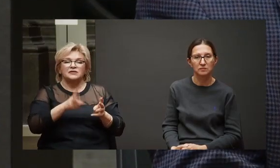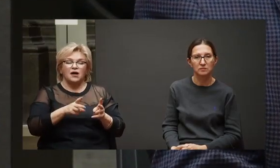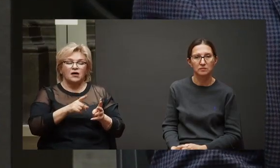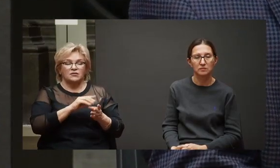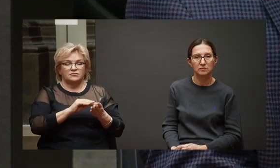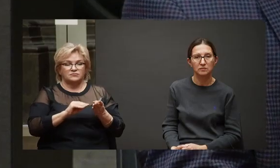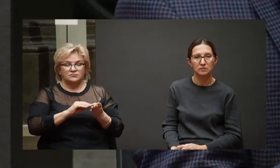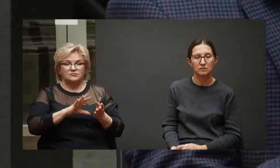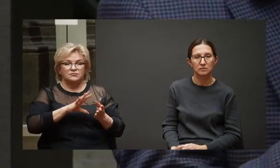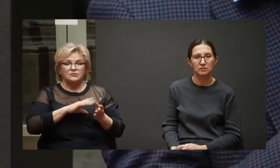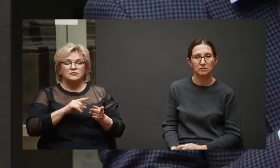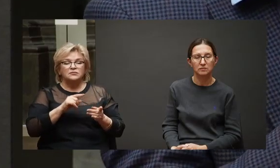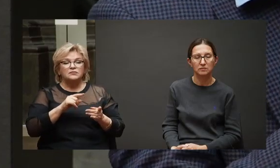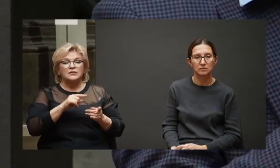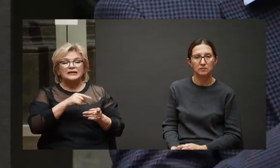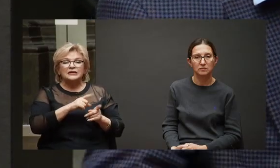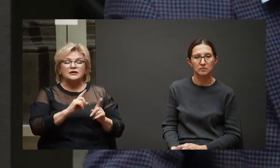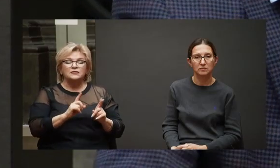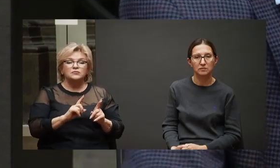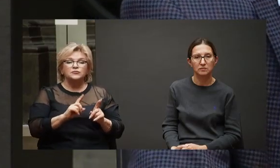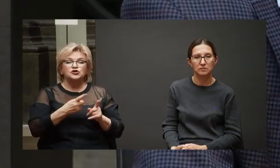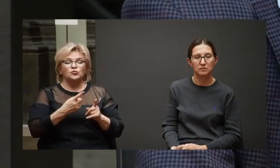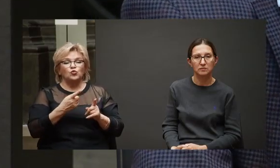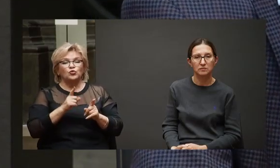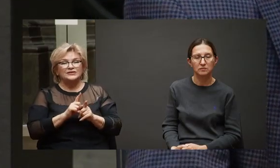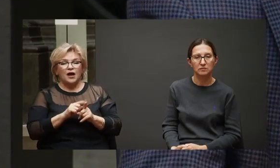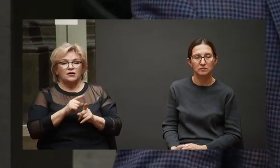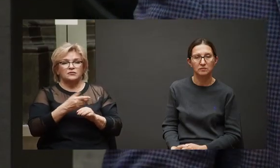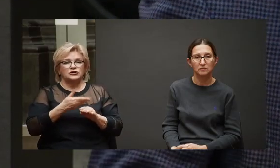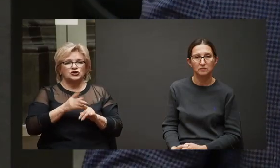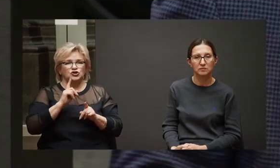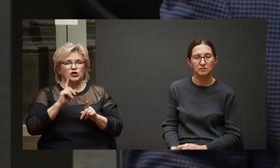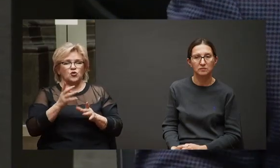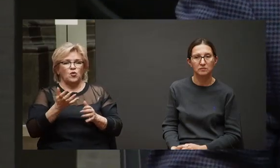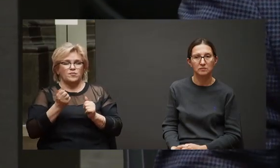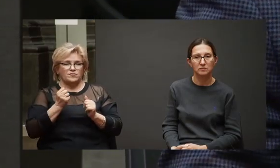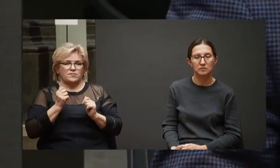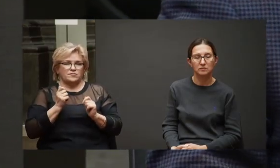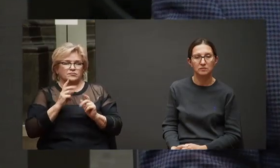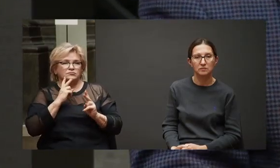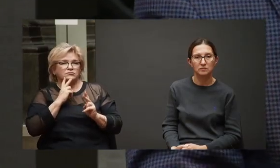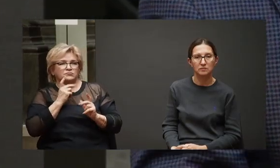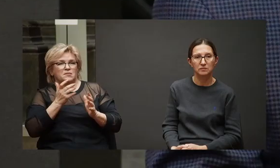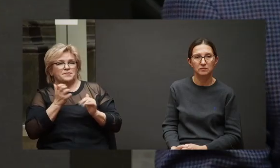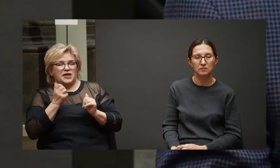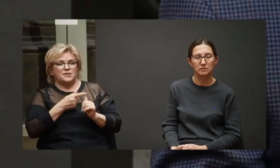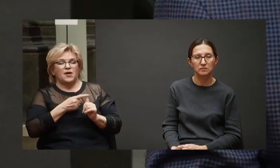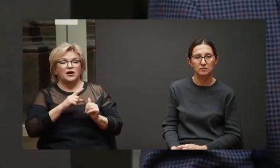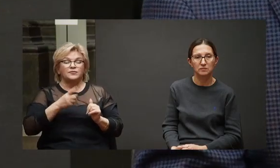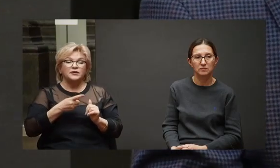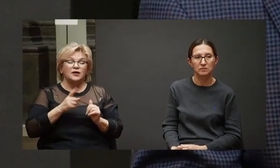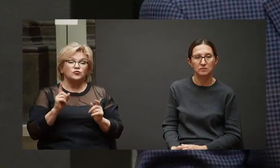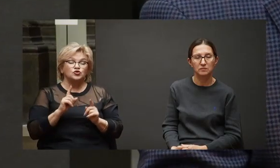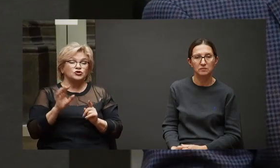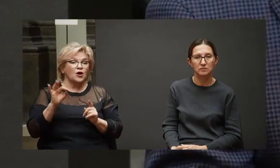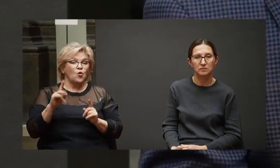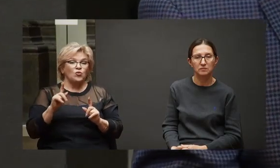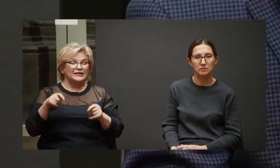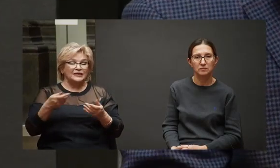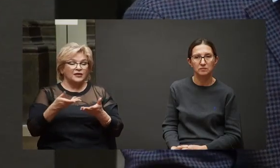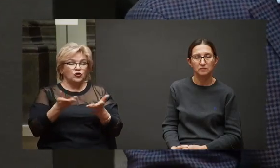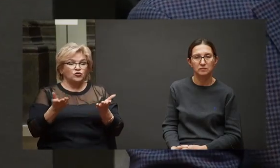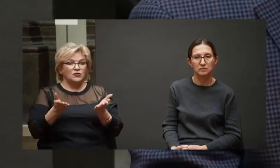ведь, почему его так, собственно говоря, тяжело принимали? Потому что он не дает